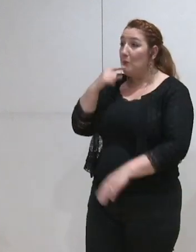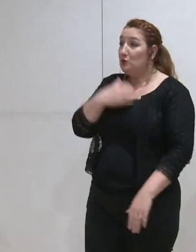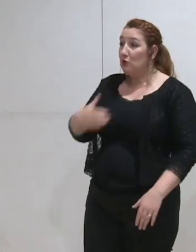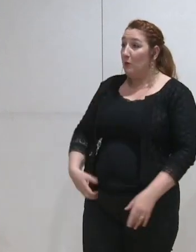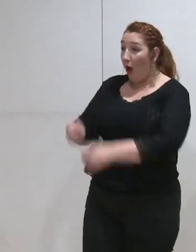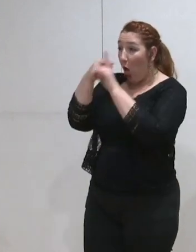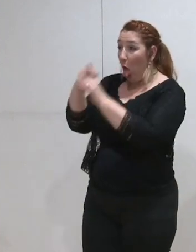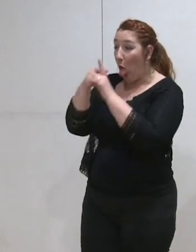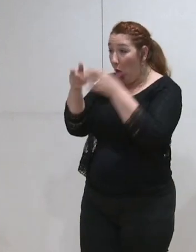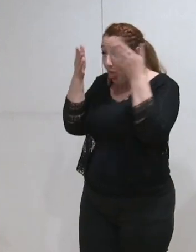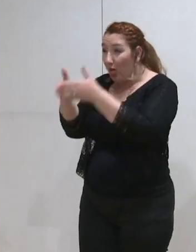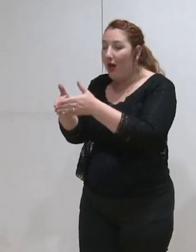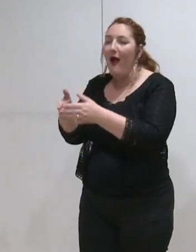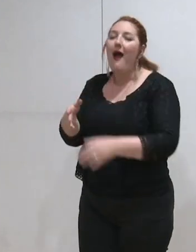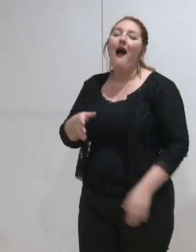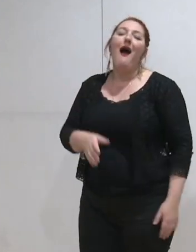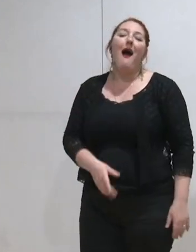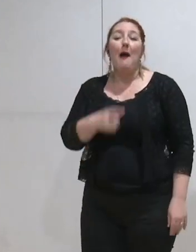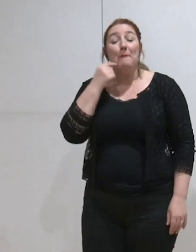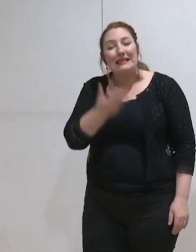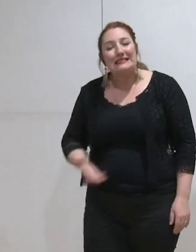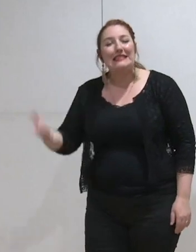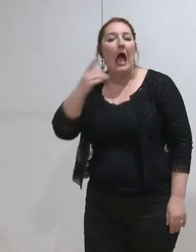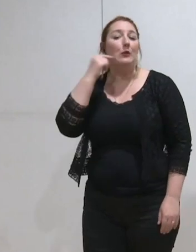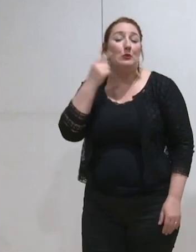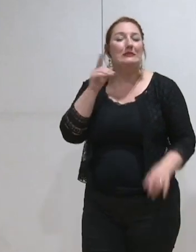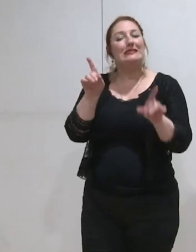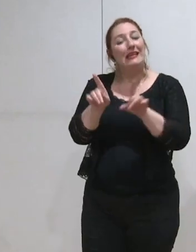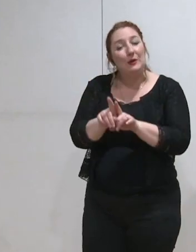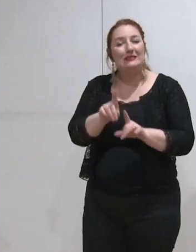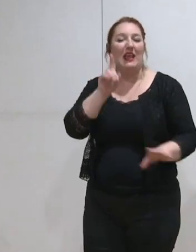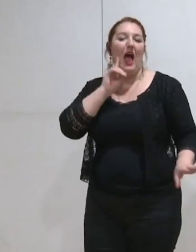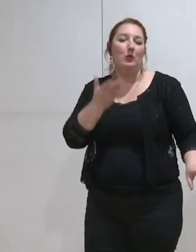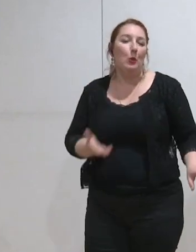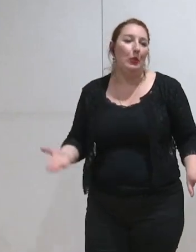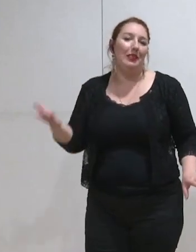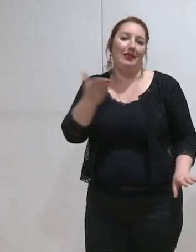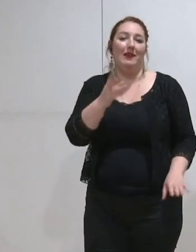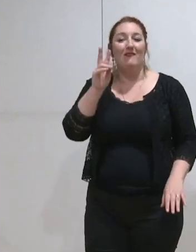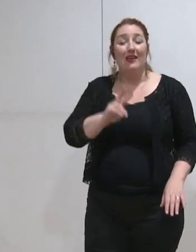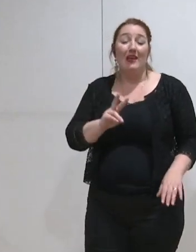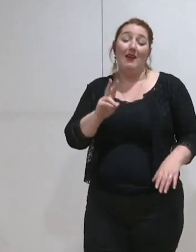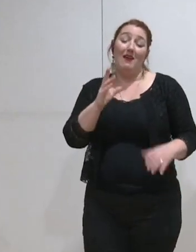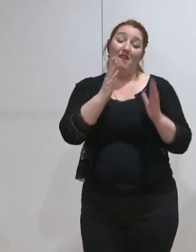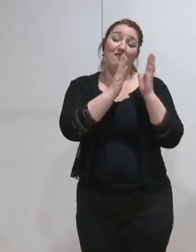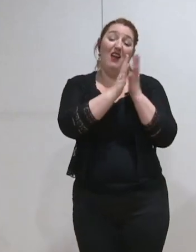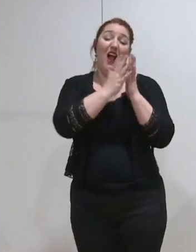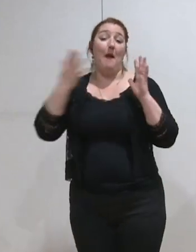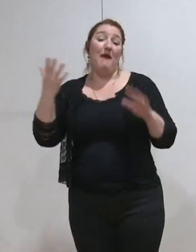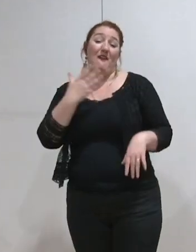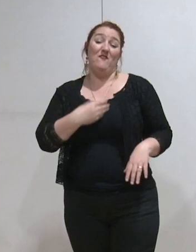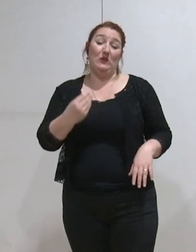toutes c'est ça la gramère de la langue française et malheureusement il faudra la changer peut-être un jour